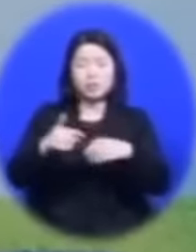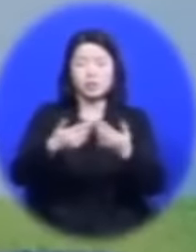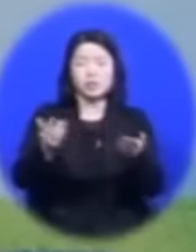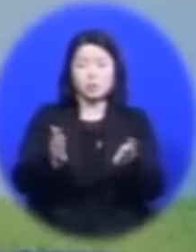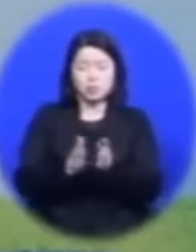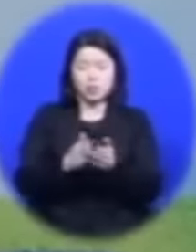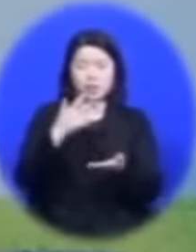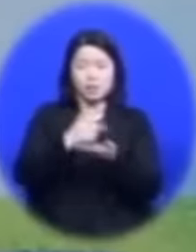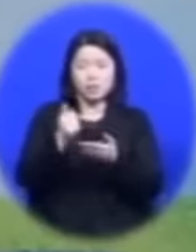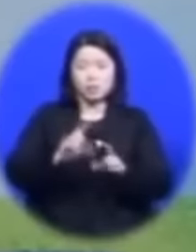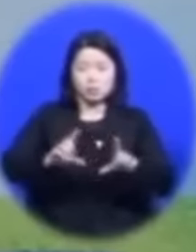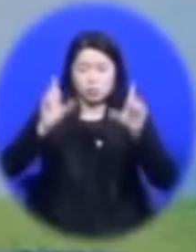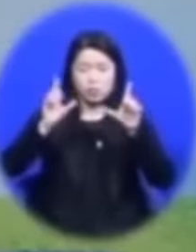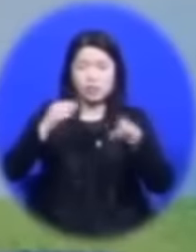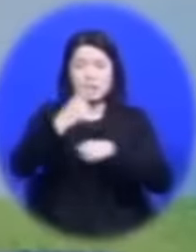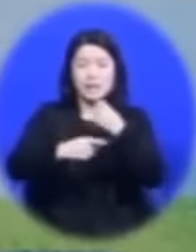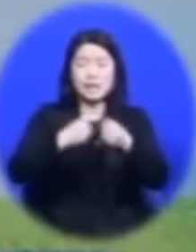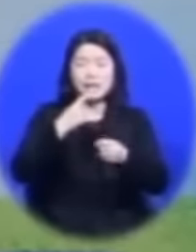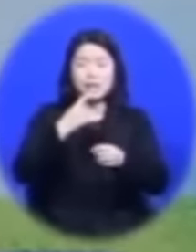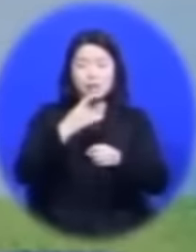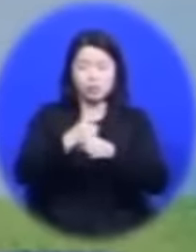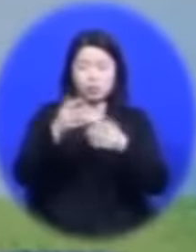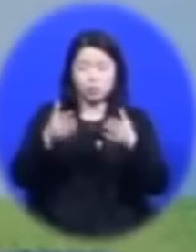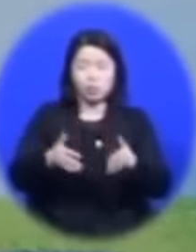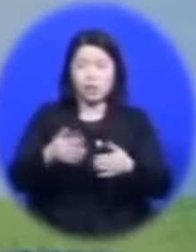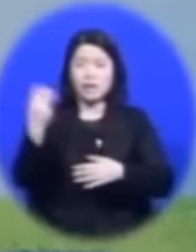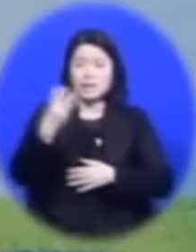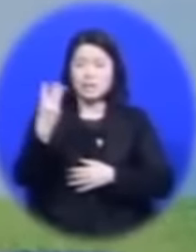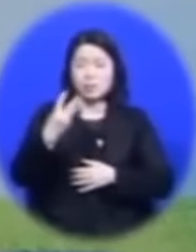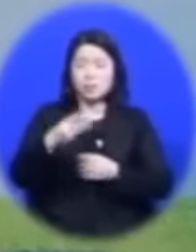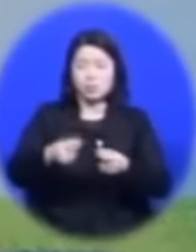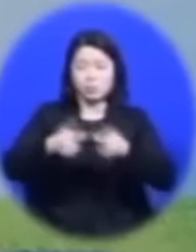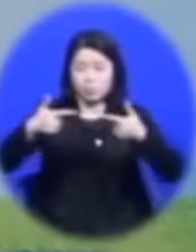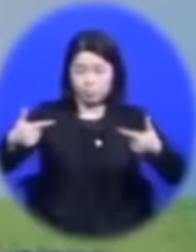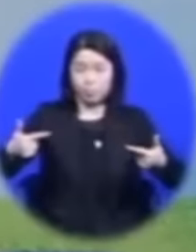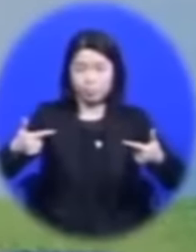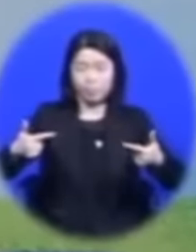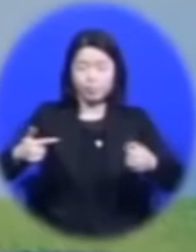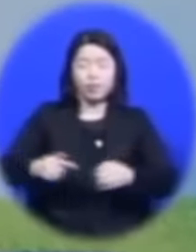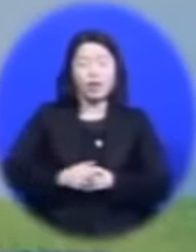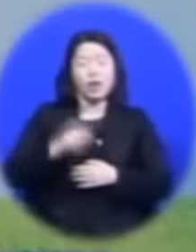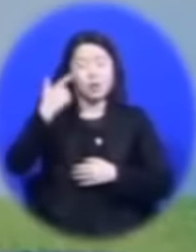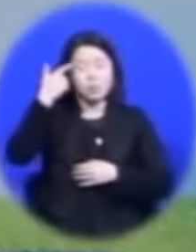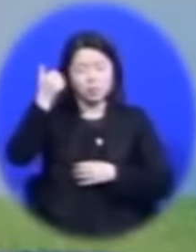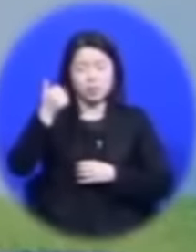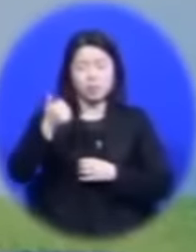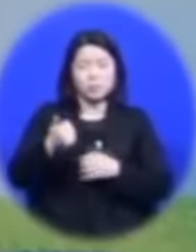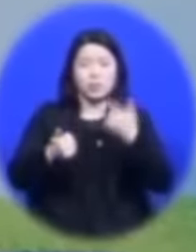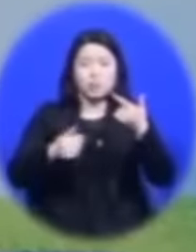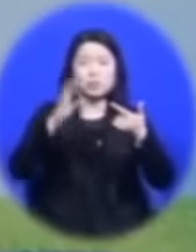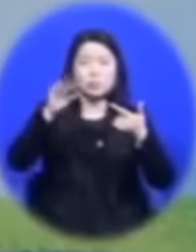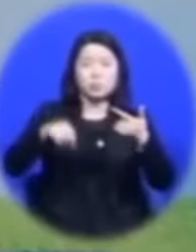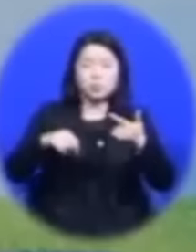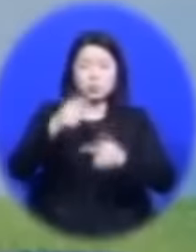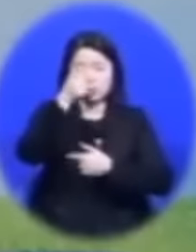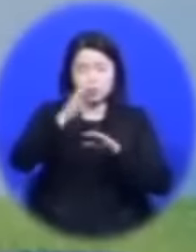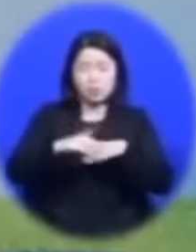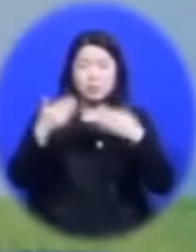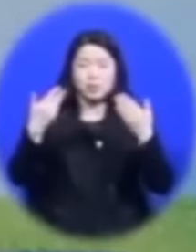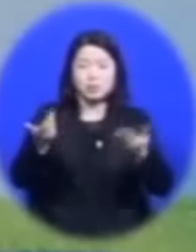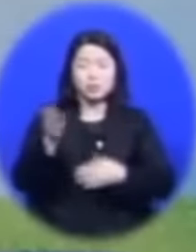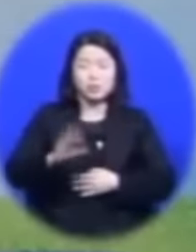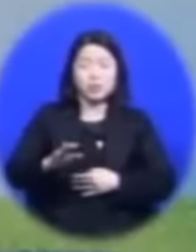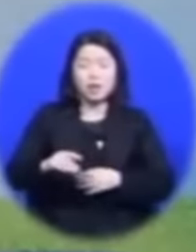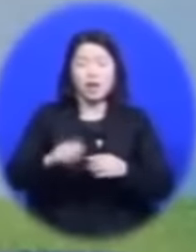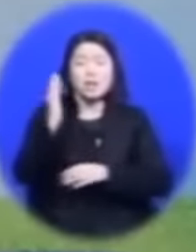주일 출석 인원이 1년 만에 3,000명이 됐습니다. 장로님들이 목사님 육부 예배를 드리는데 한 번만 하셔야